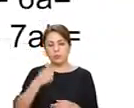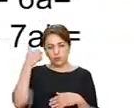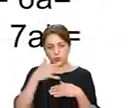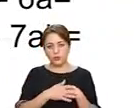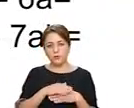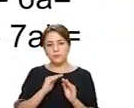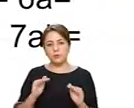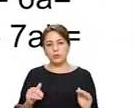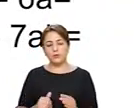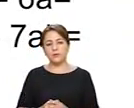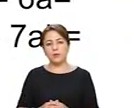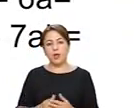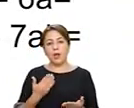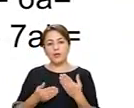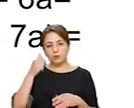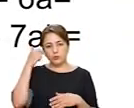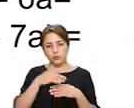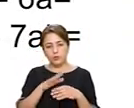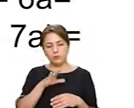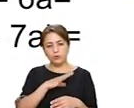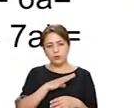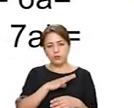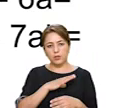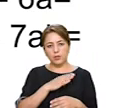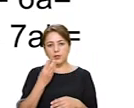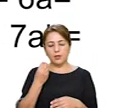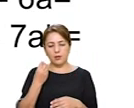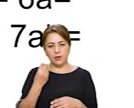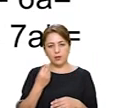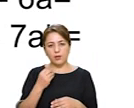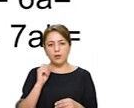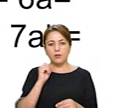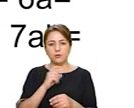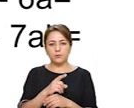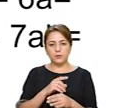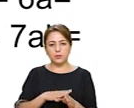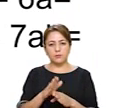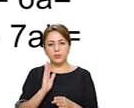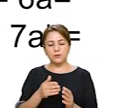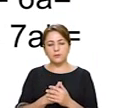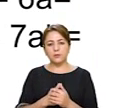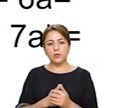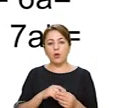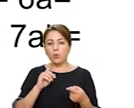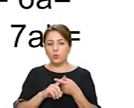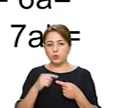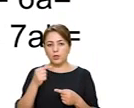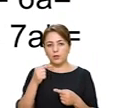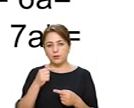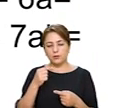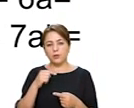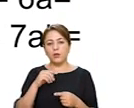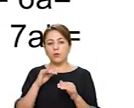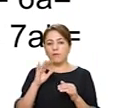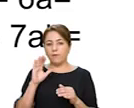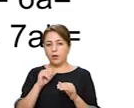Чынарлы болды ма? Чынарлы болген болса, келі, яна бір вазифаны көріп чықсай. Қошыш, айырыш